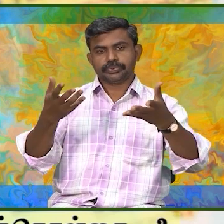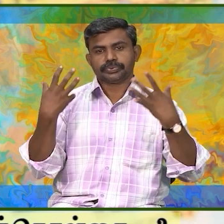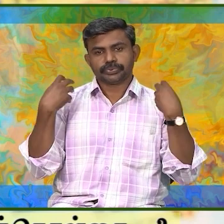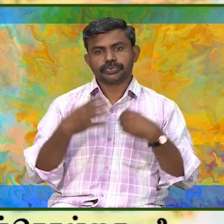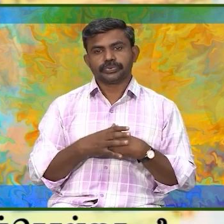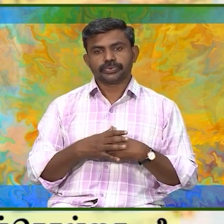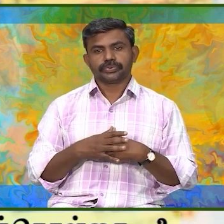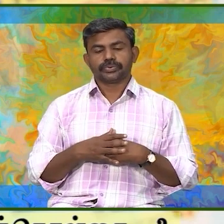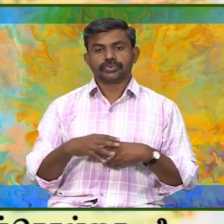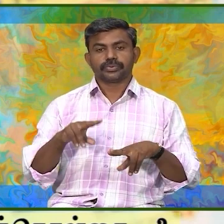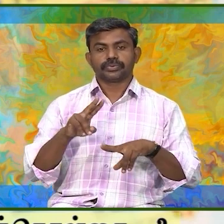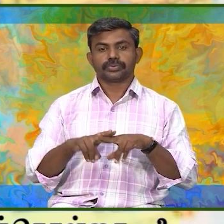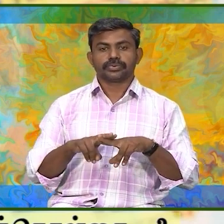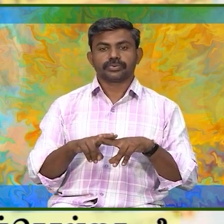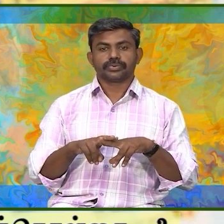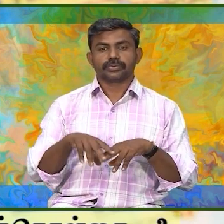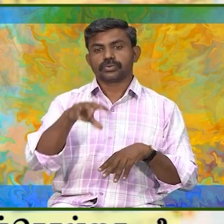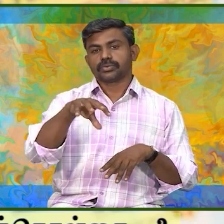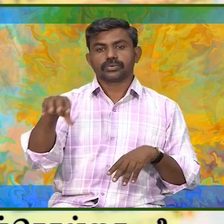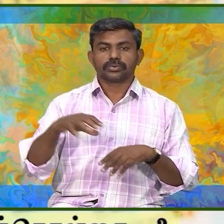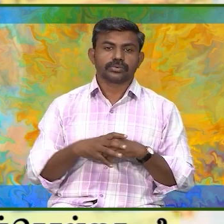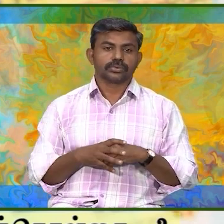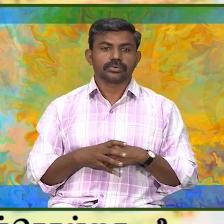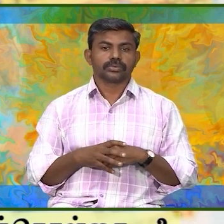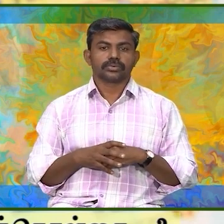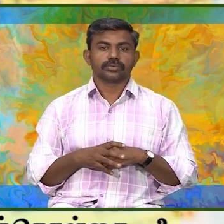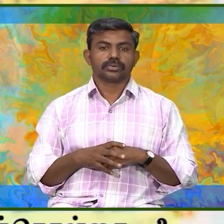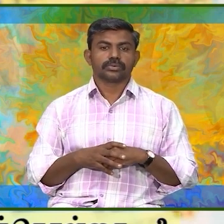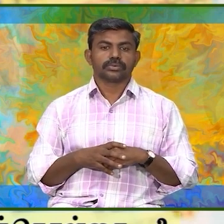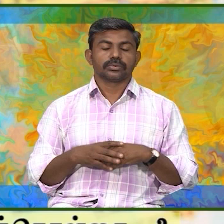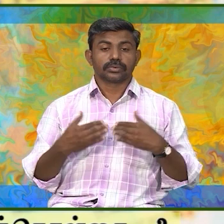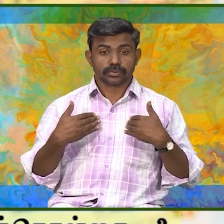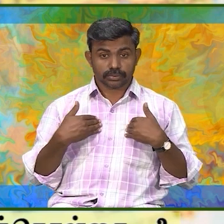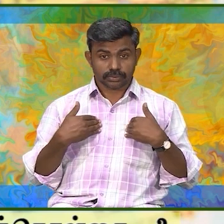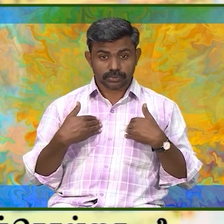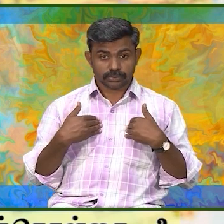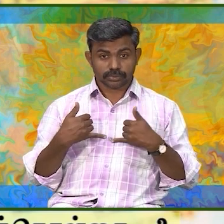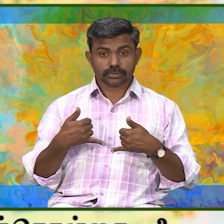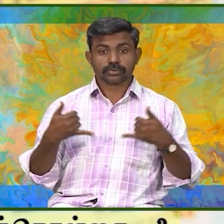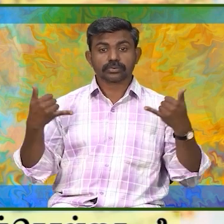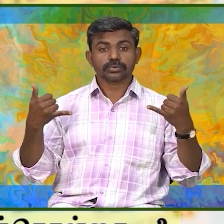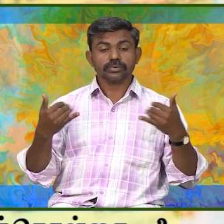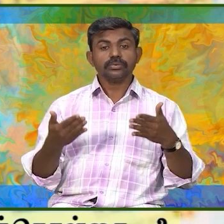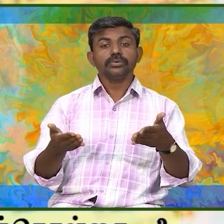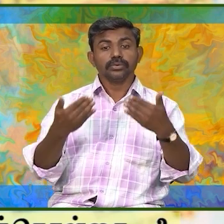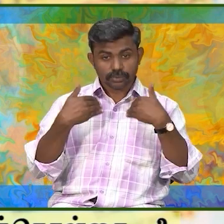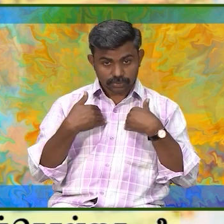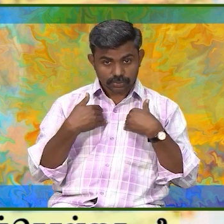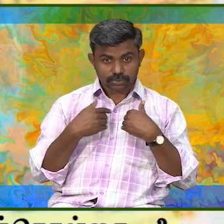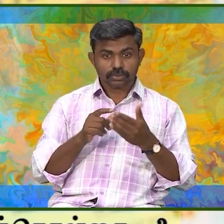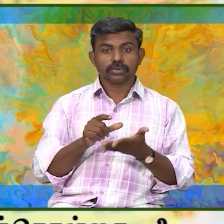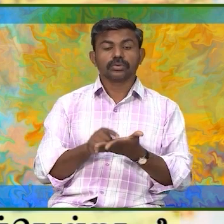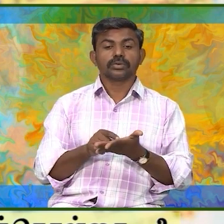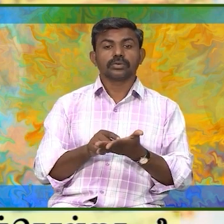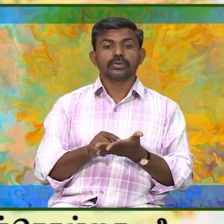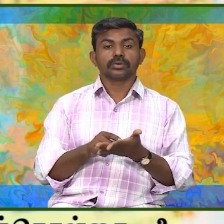அதே போல் வெள்ளிக்கிழமை இப்படி சில கொள்கைகள் வச்சுருப்பாங்க. அதே போல தான் நம்ம இந்திய நாடு தனக்குன்னு ஒரு கொள்கை வச்சுருக்கு.